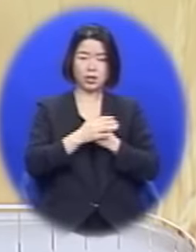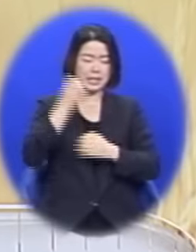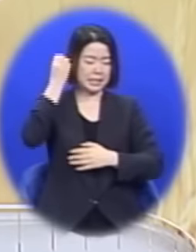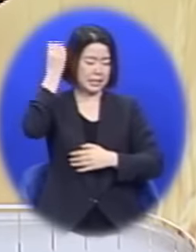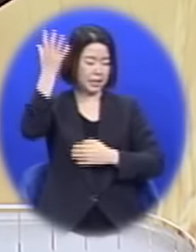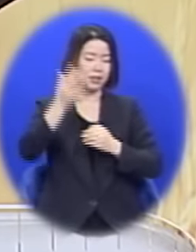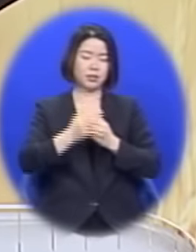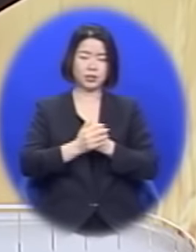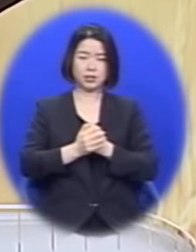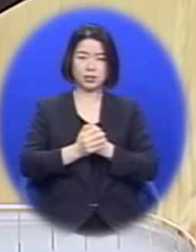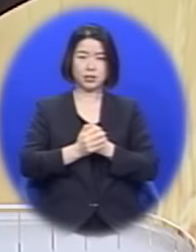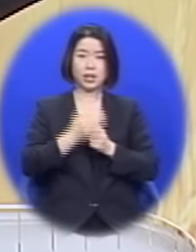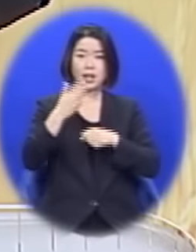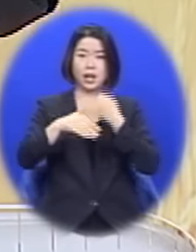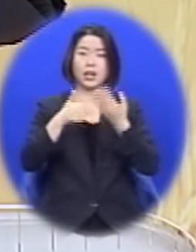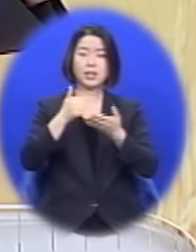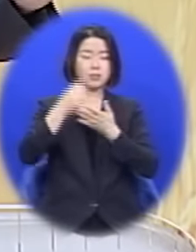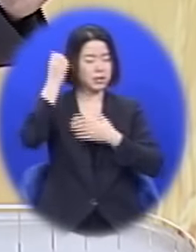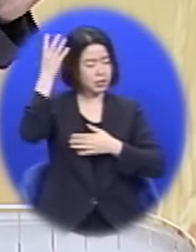잊어버렸어요, 하나님.